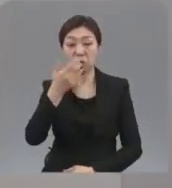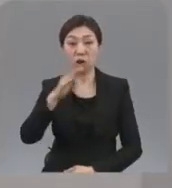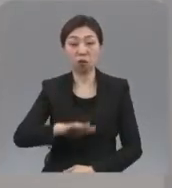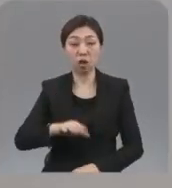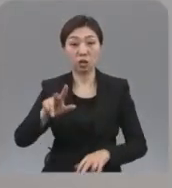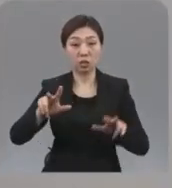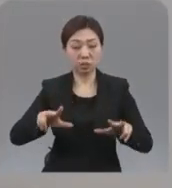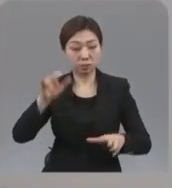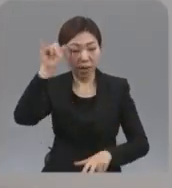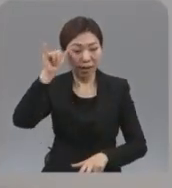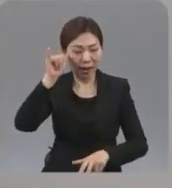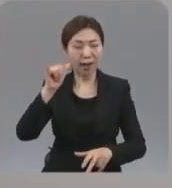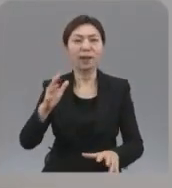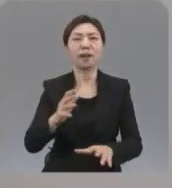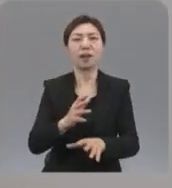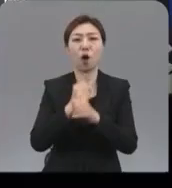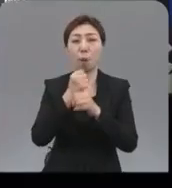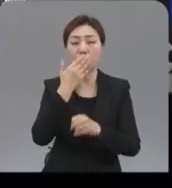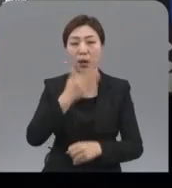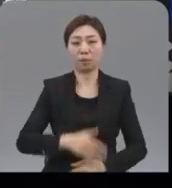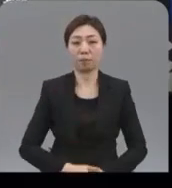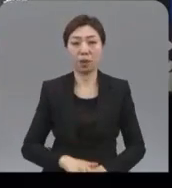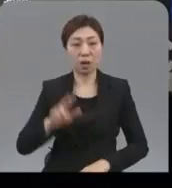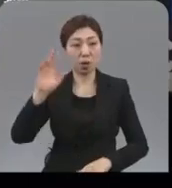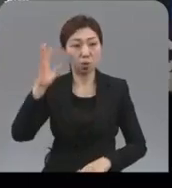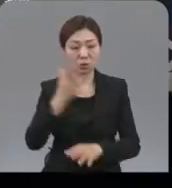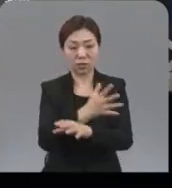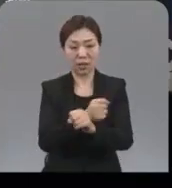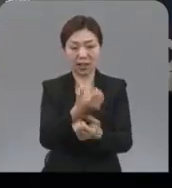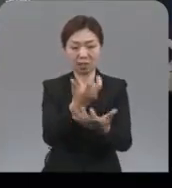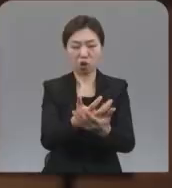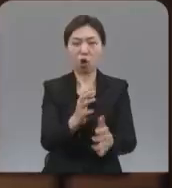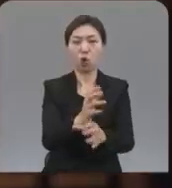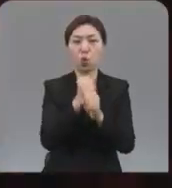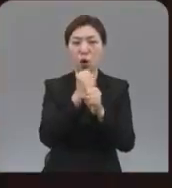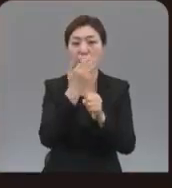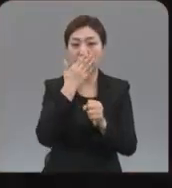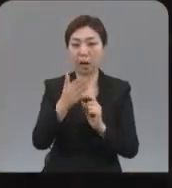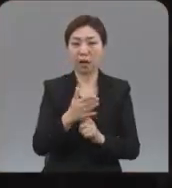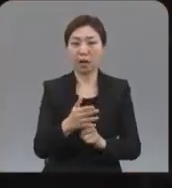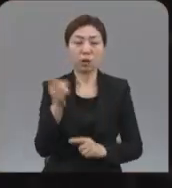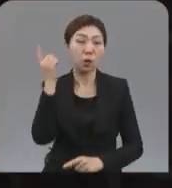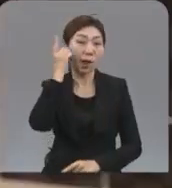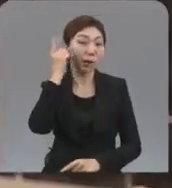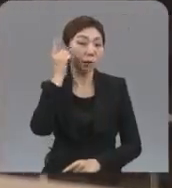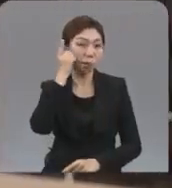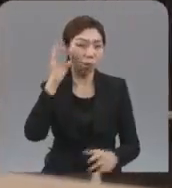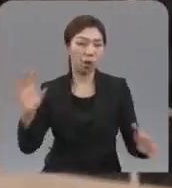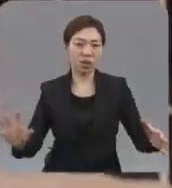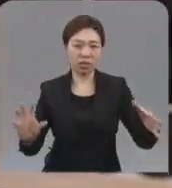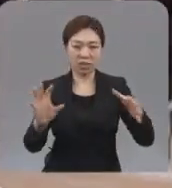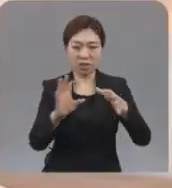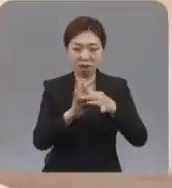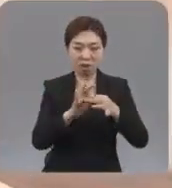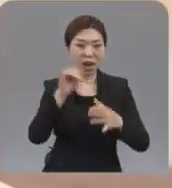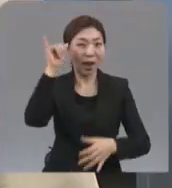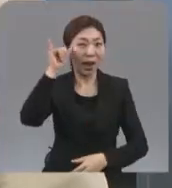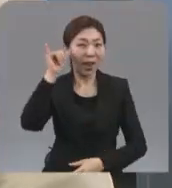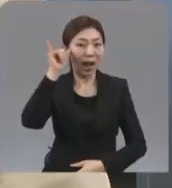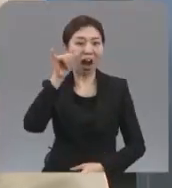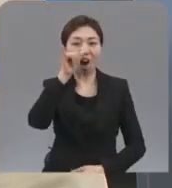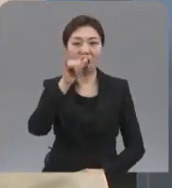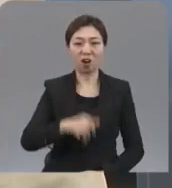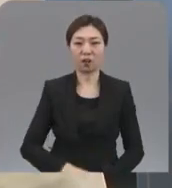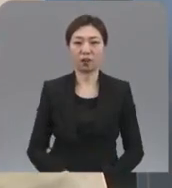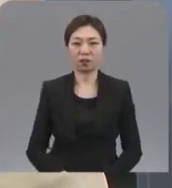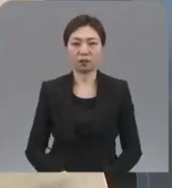mudah termasuk mengurangi waktu untuk proses pengeditan Selain itu ai juga dapat merangkum isi surat kontrak yang terasar rumit dan belakangan